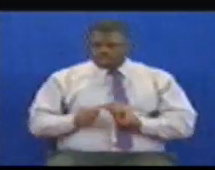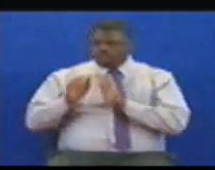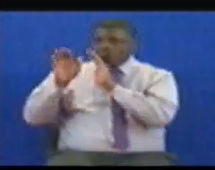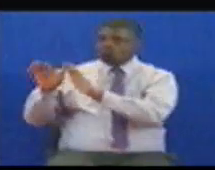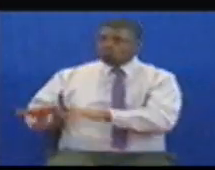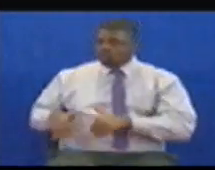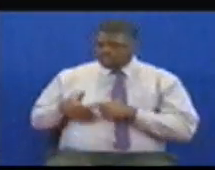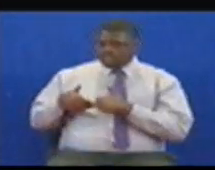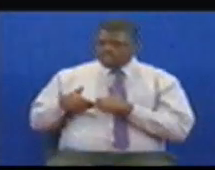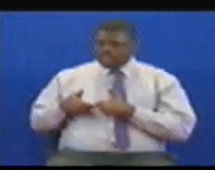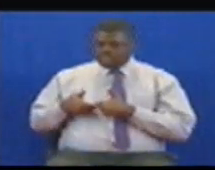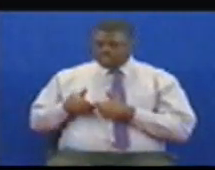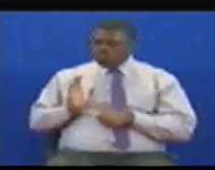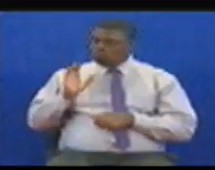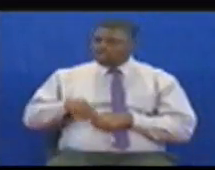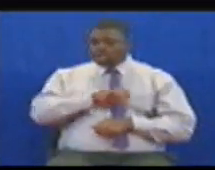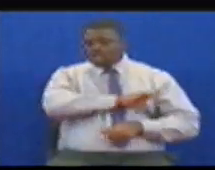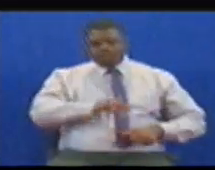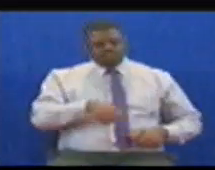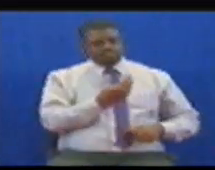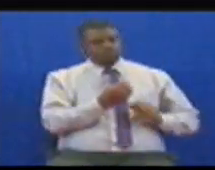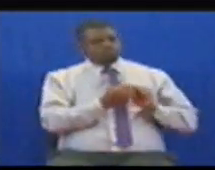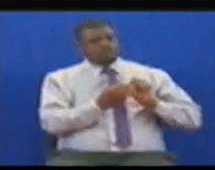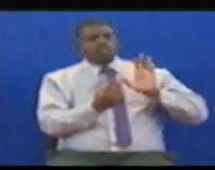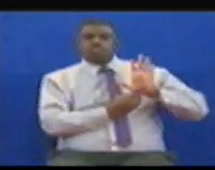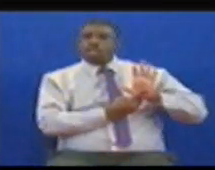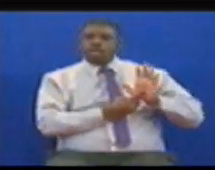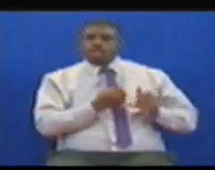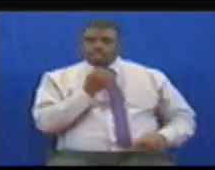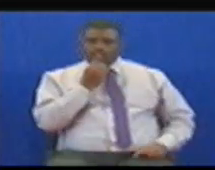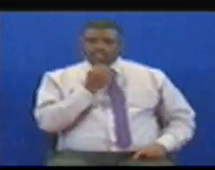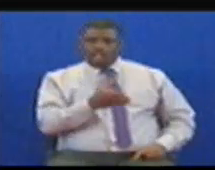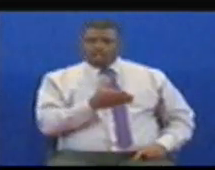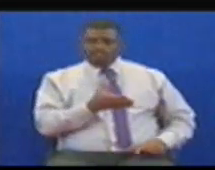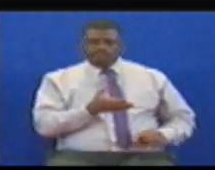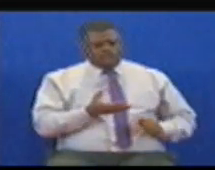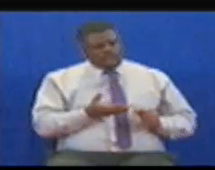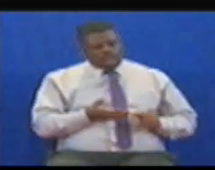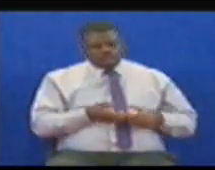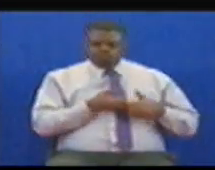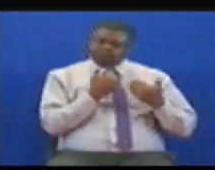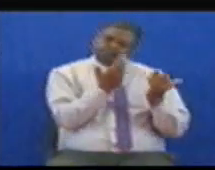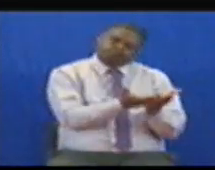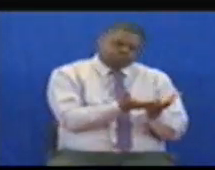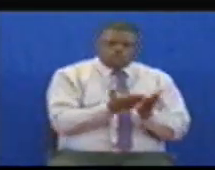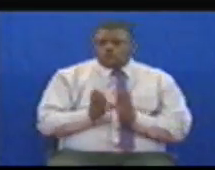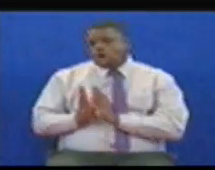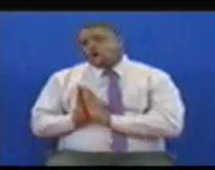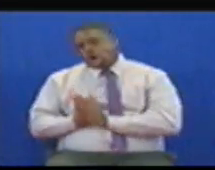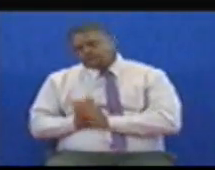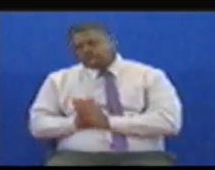Januari 2016, naomba kuwasilisha taarifa ya kamati ya kudumu ya bunge ya utawala na serikali za